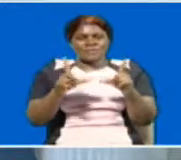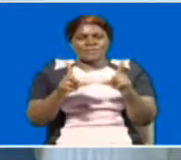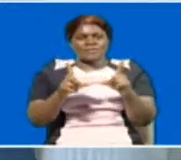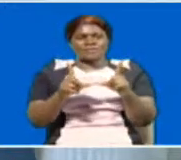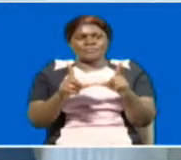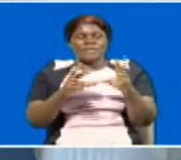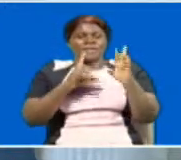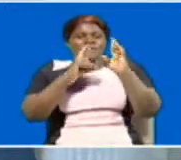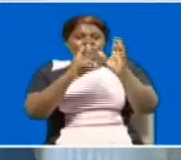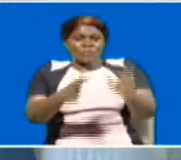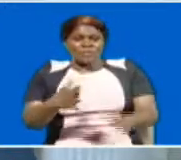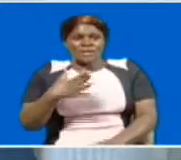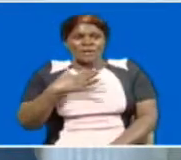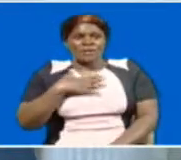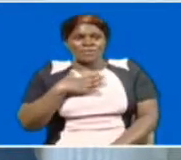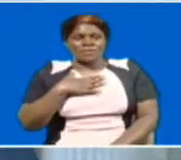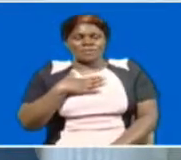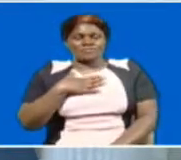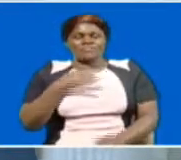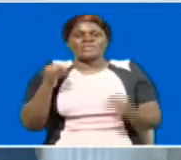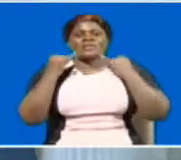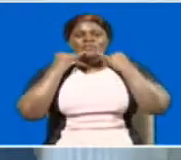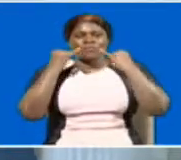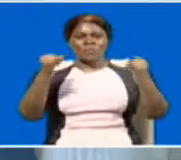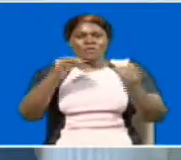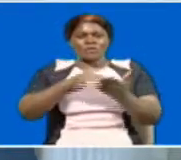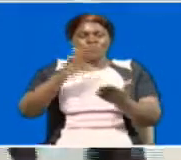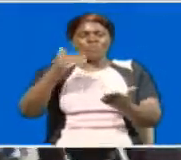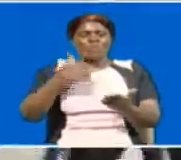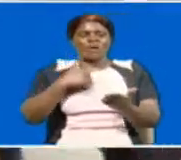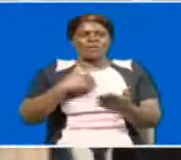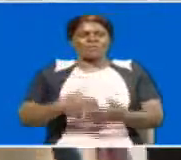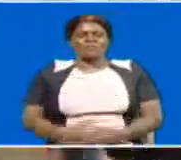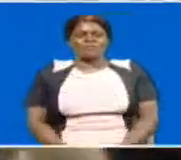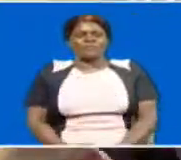Conduct. Mwanahabari wetu Audio Francis na taarifa hiyo.